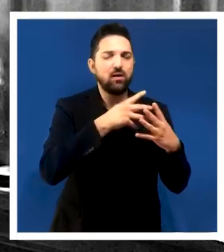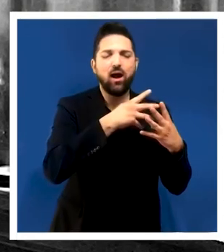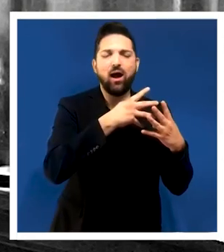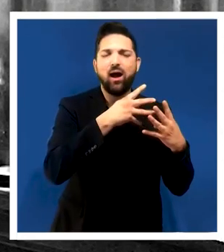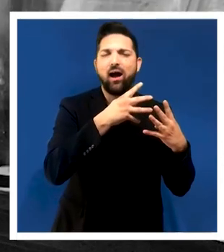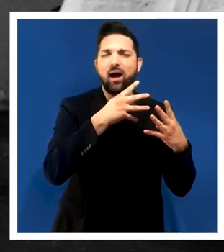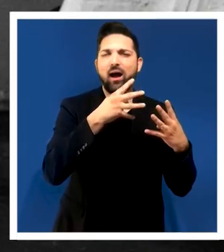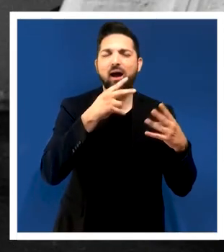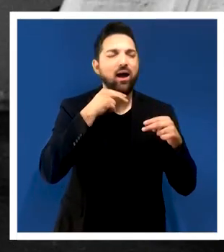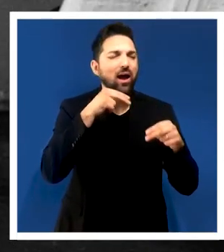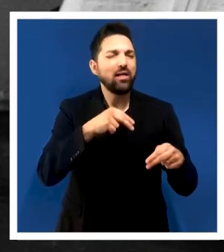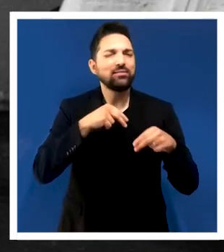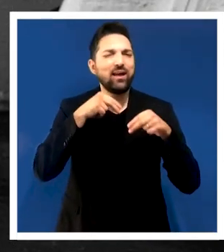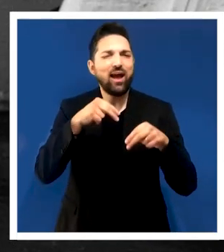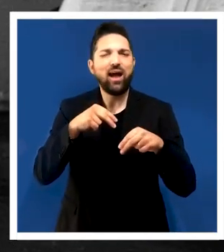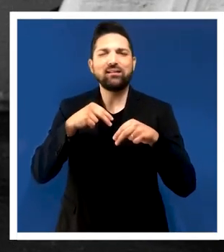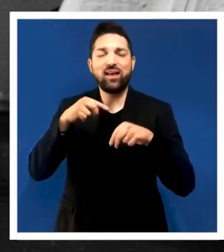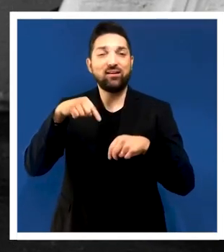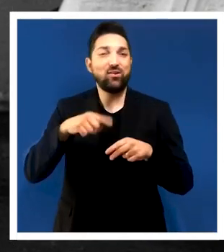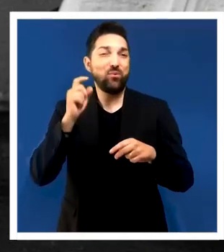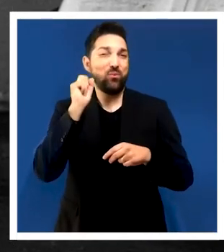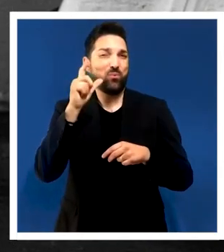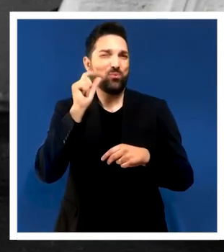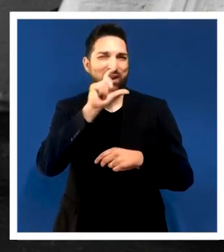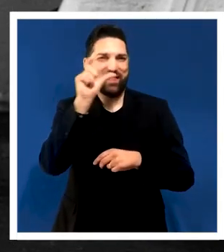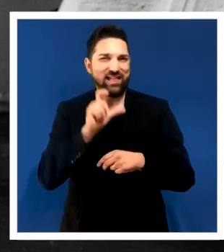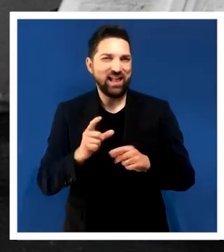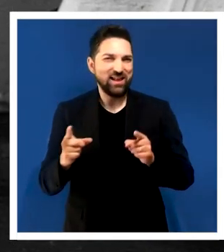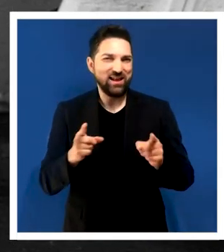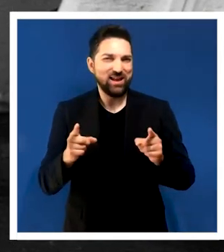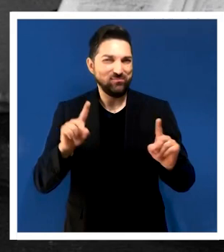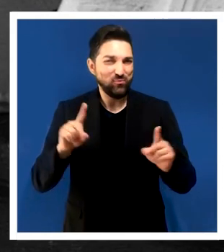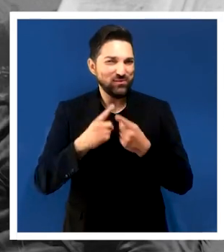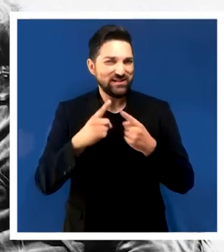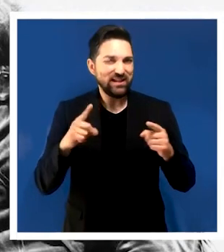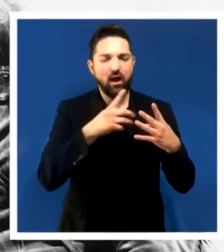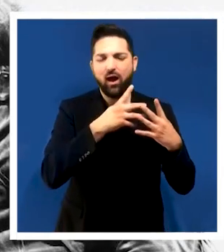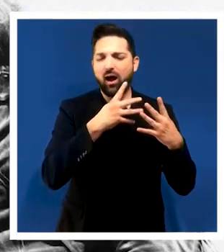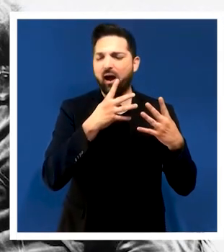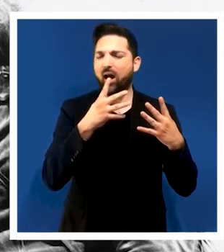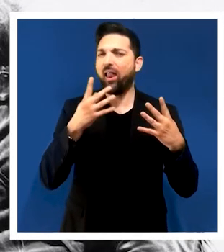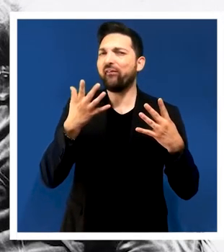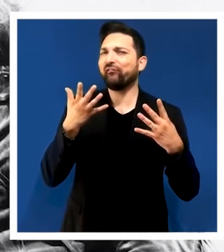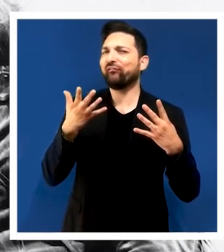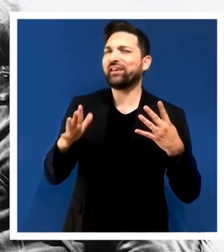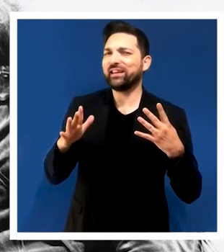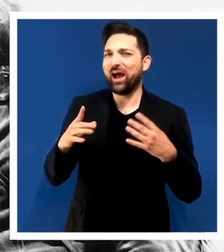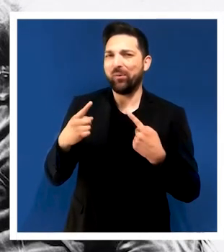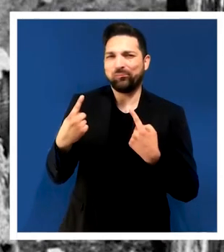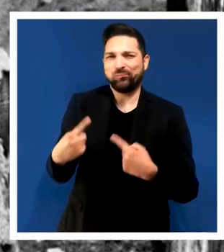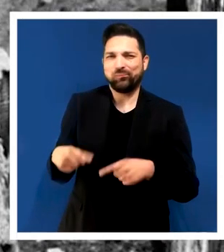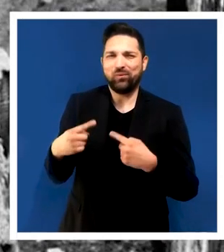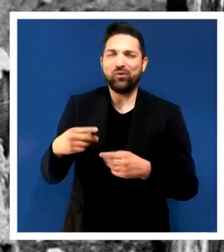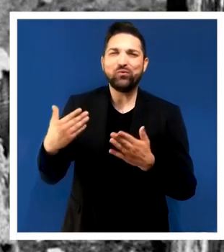decenni salienti della nostra cultura musicale italiana, terminando con i mitici sempreverdi